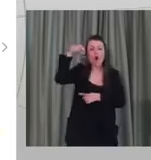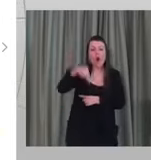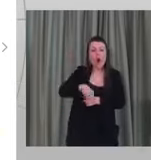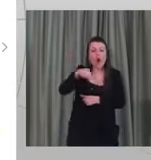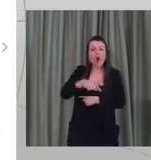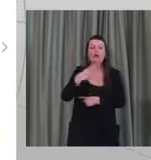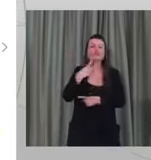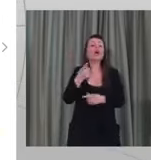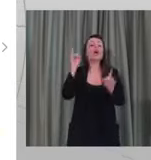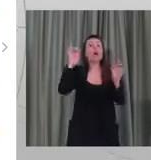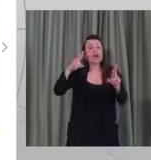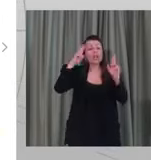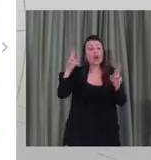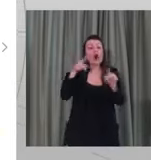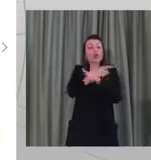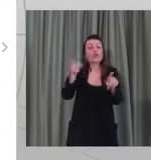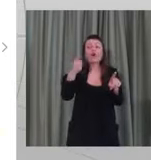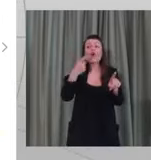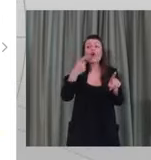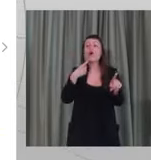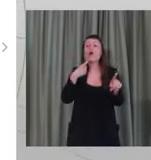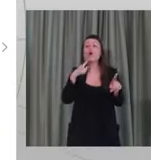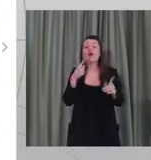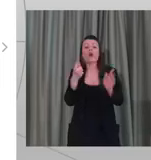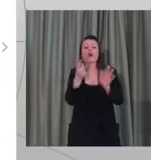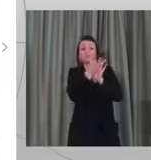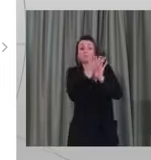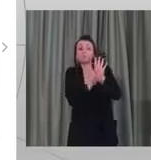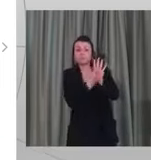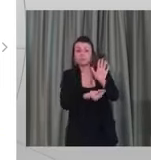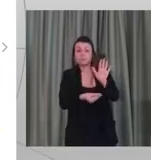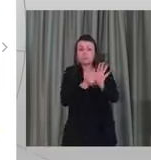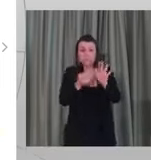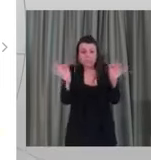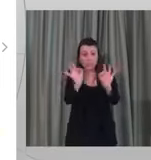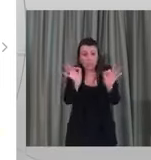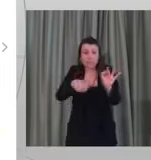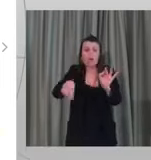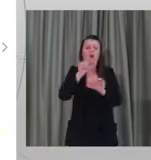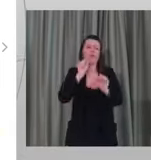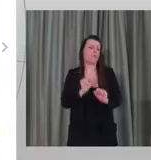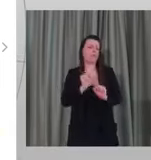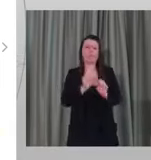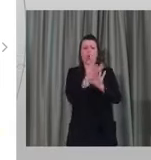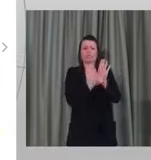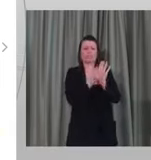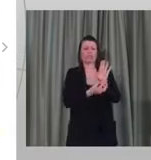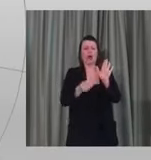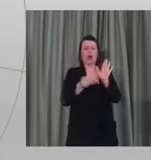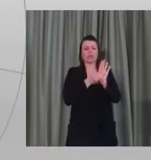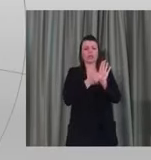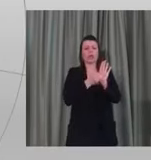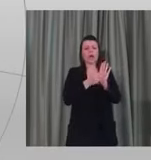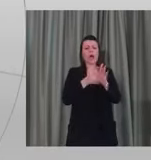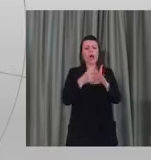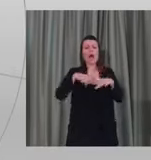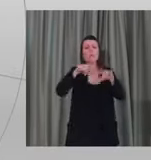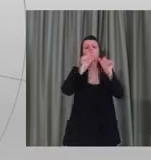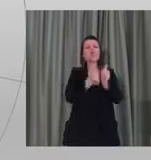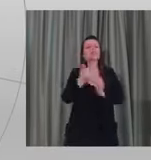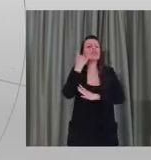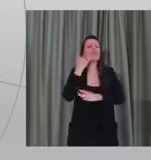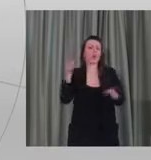funzioni perché c'è troppa gente che si sta collegando il momento ma dopo qualche minuto all'applicazione riprende quindi